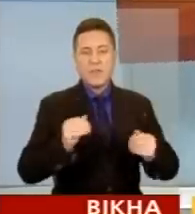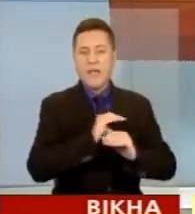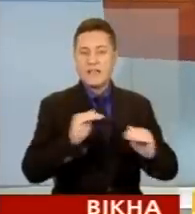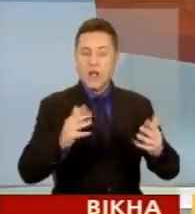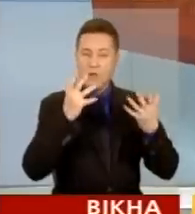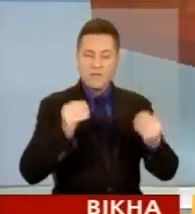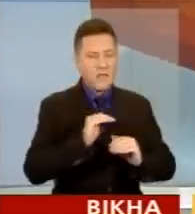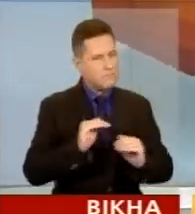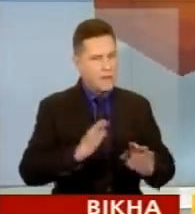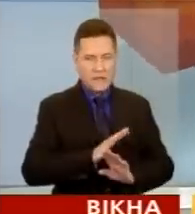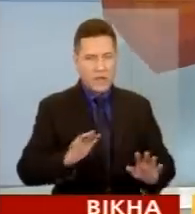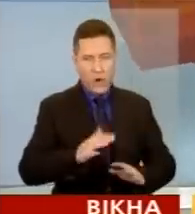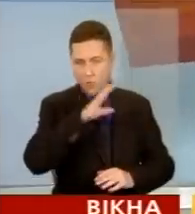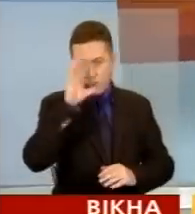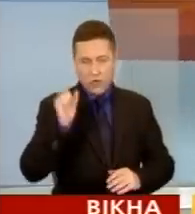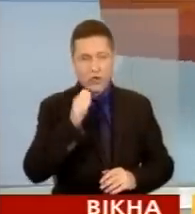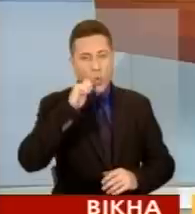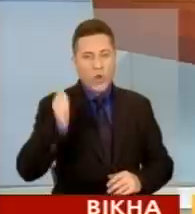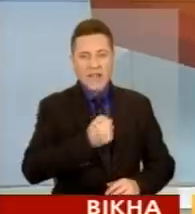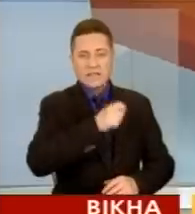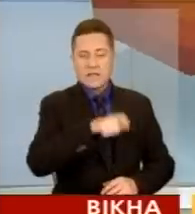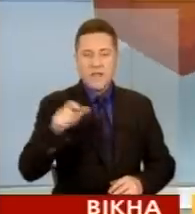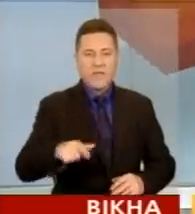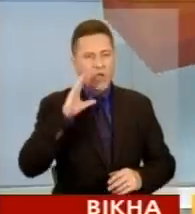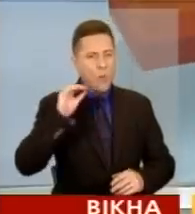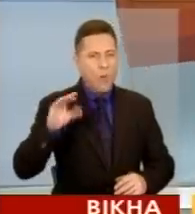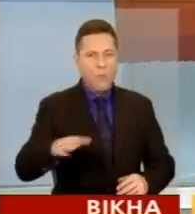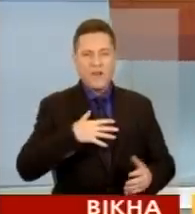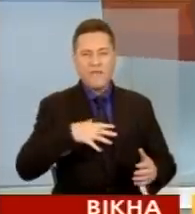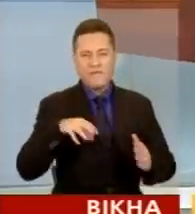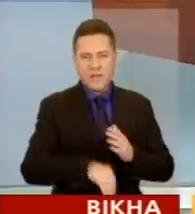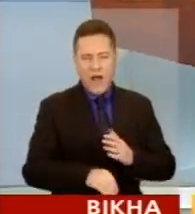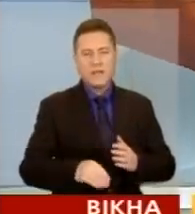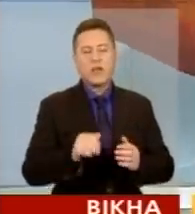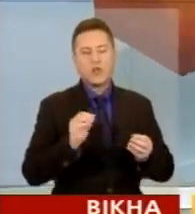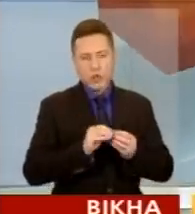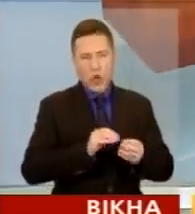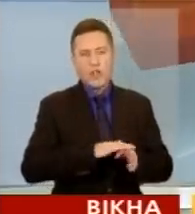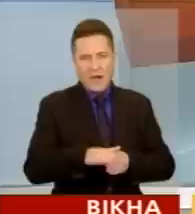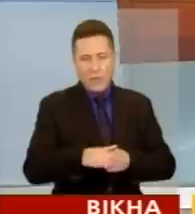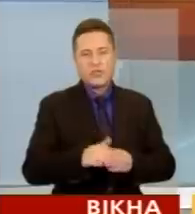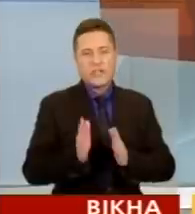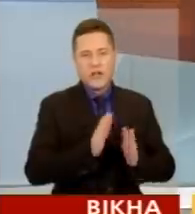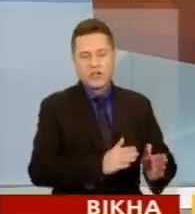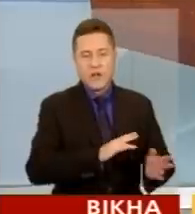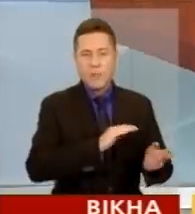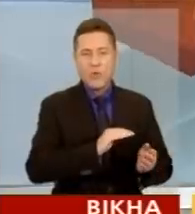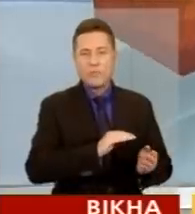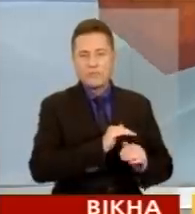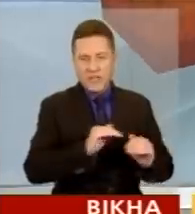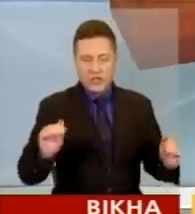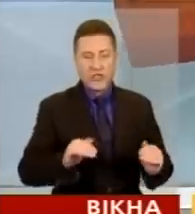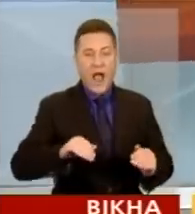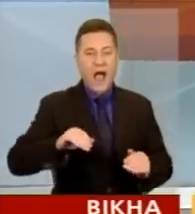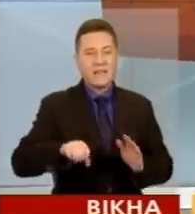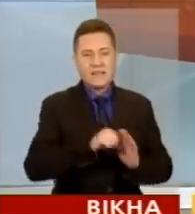вдень, не тихо вночі. Українські силовики, попри втрати, і далі дотримуються режиму тиші. Втім, терористи провокують. Вночі гуркотіло